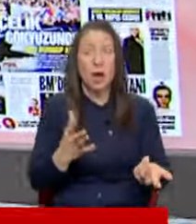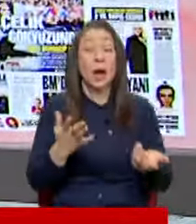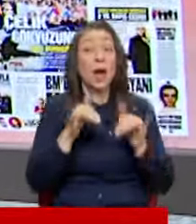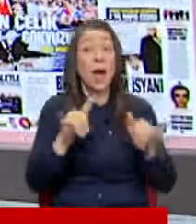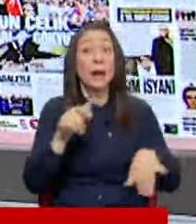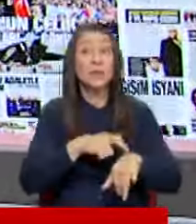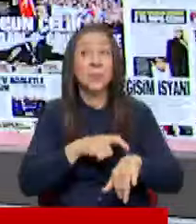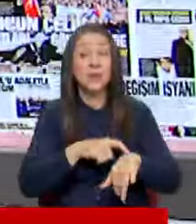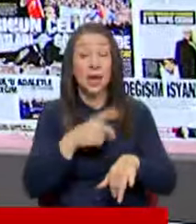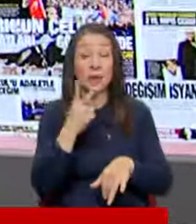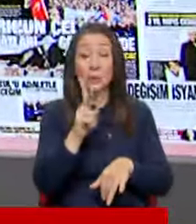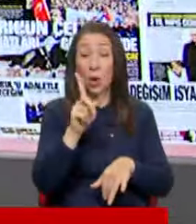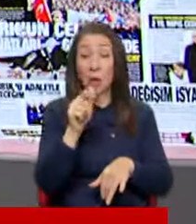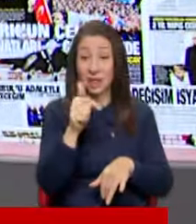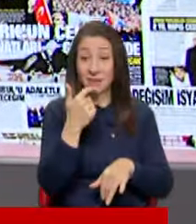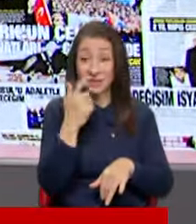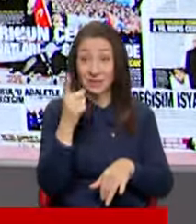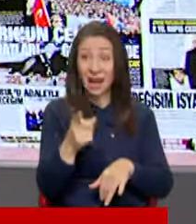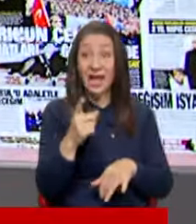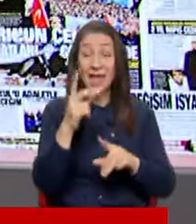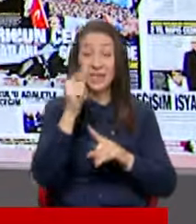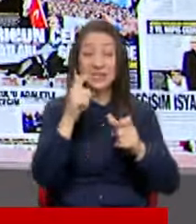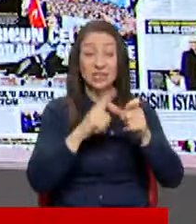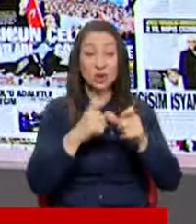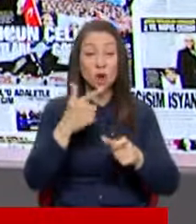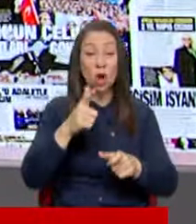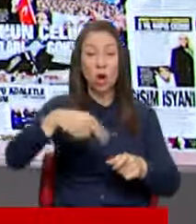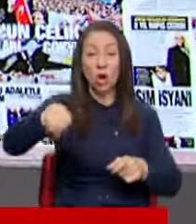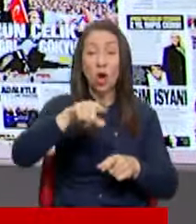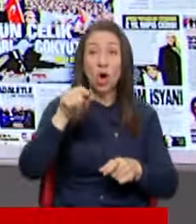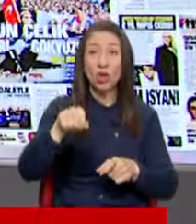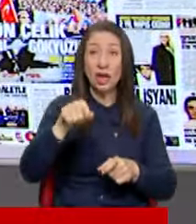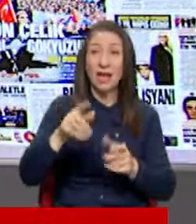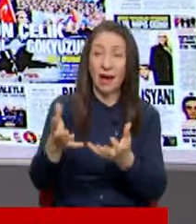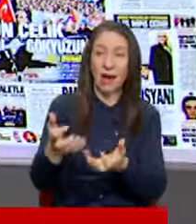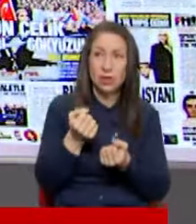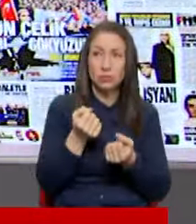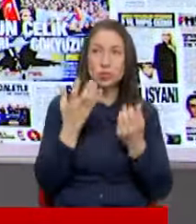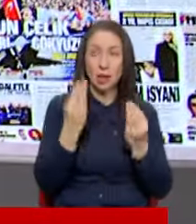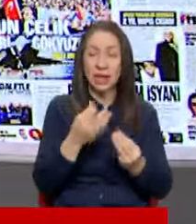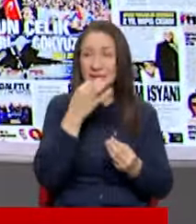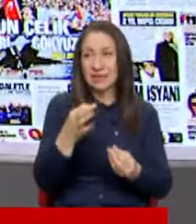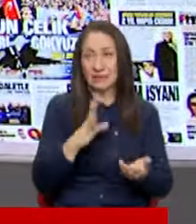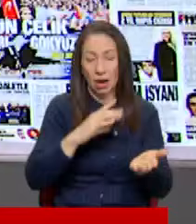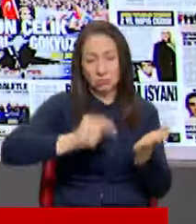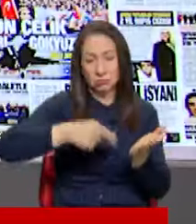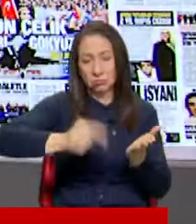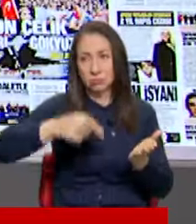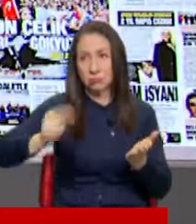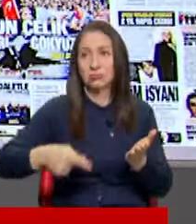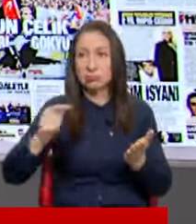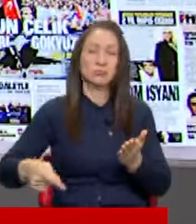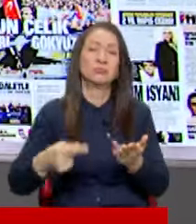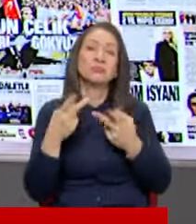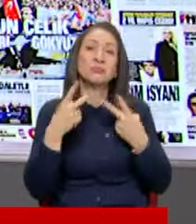aynı zamanda 2016 yılında iliçteki köylüler onlardan da alınmış izinler var